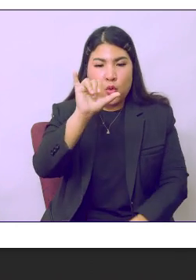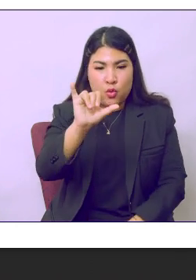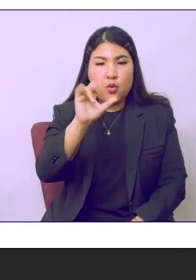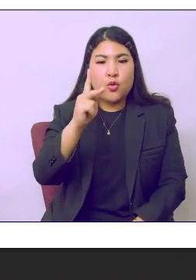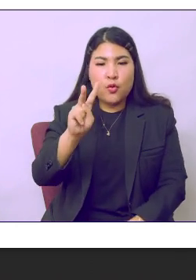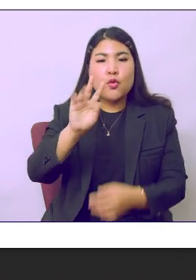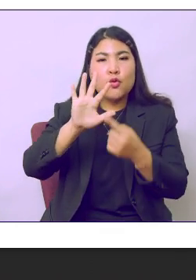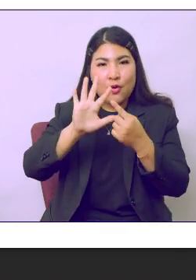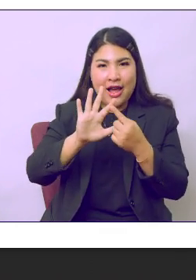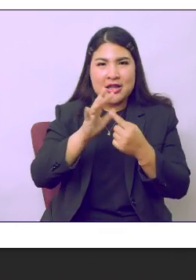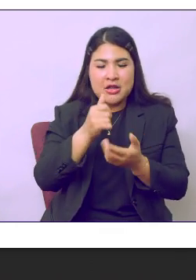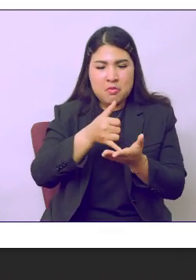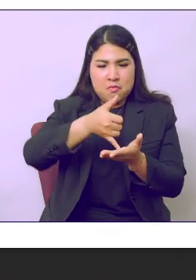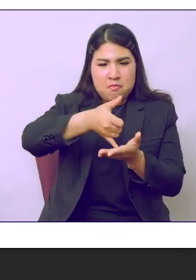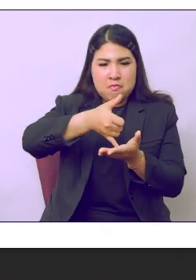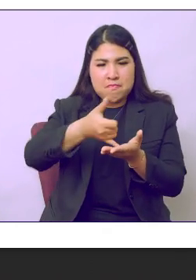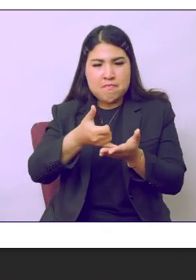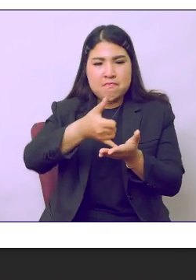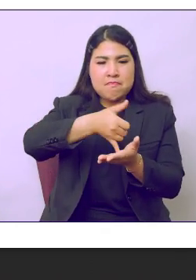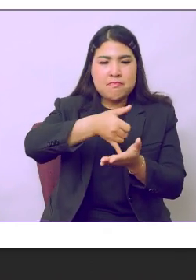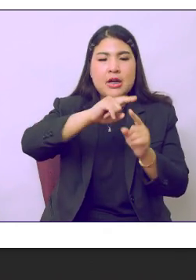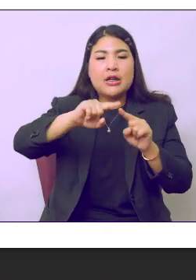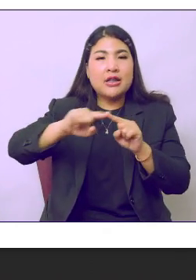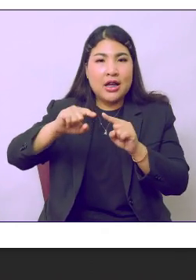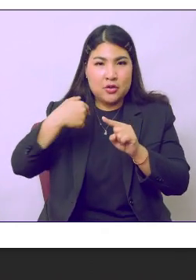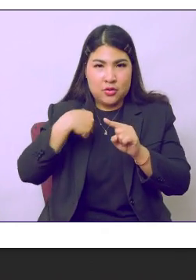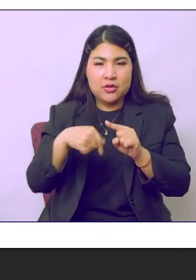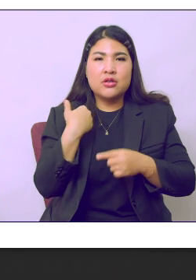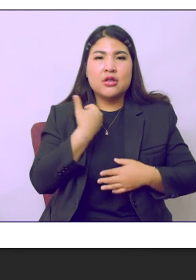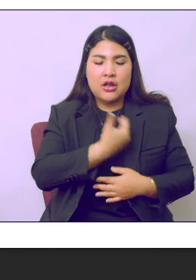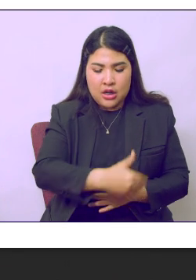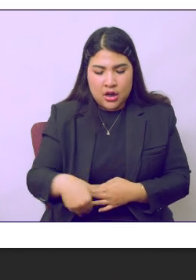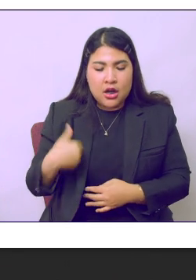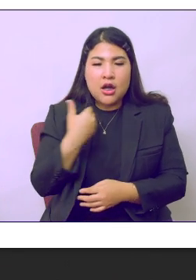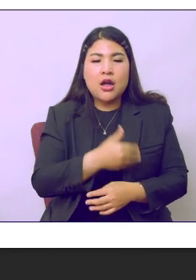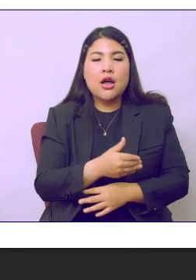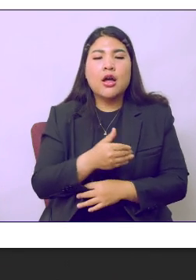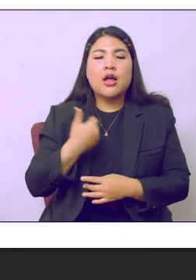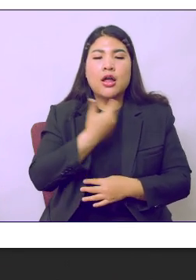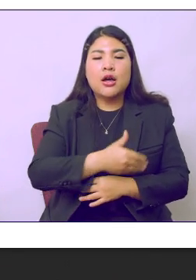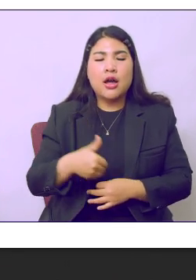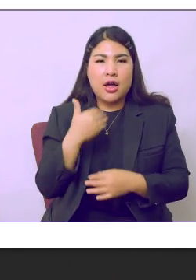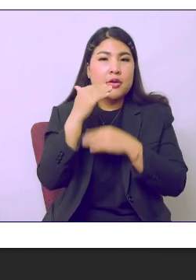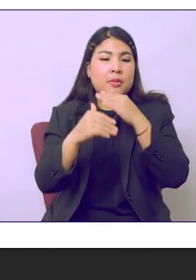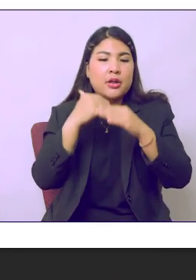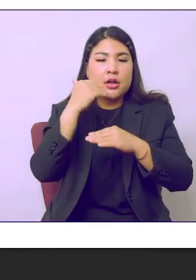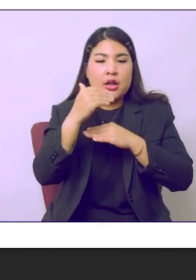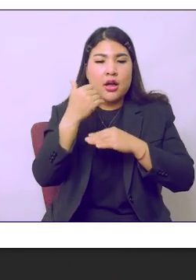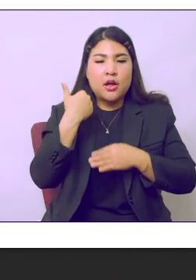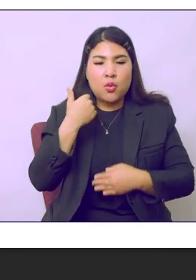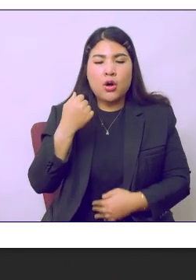เน้นเรื่องการทรงตัวนะครับแล้วก็การประสานงานพัฒนาร่างกายให้สมดุลนะครับให้เด็กมีความมั่นคงและก็